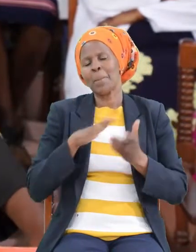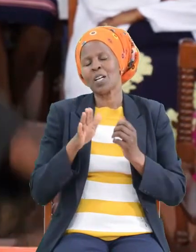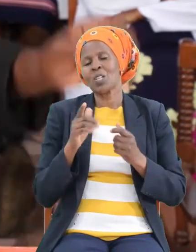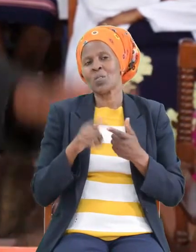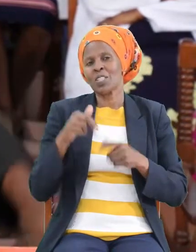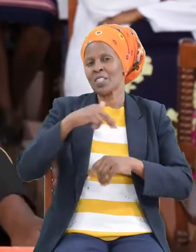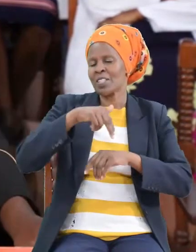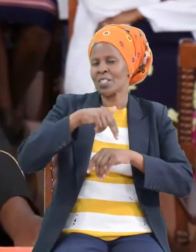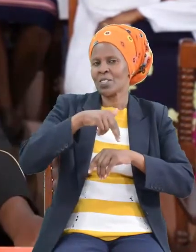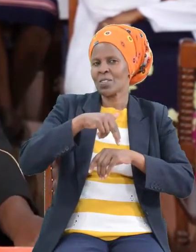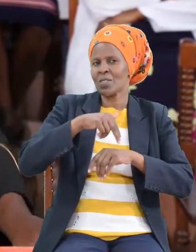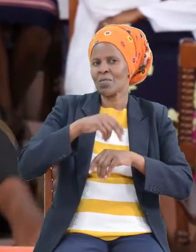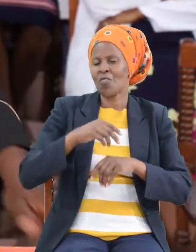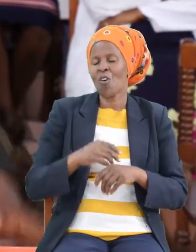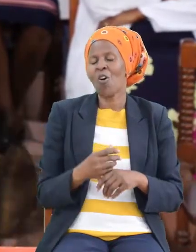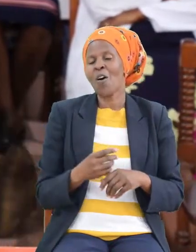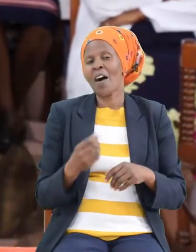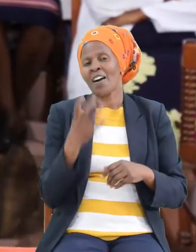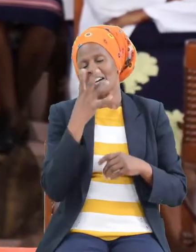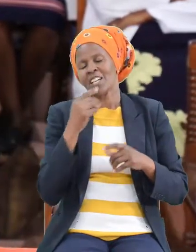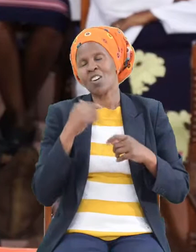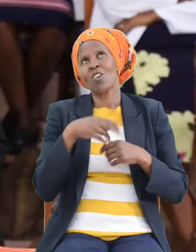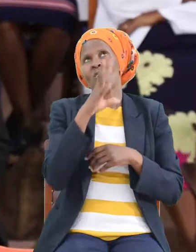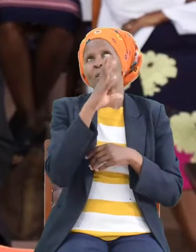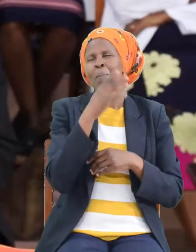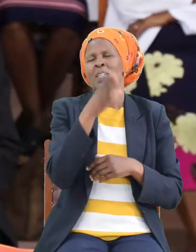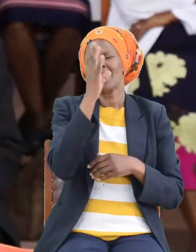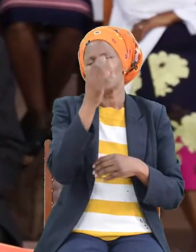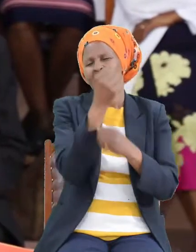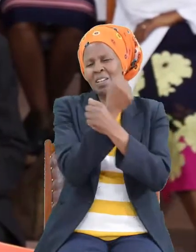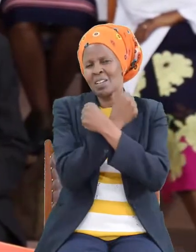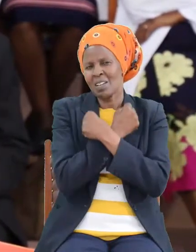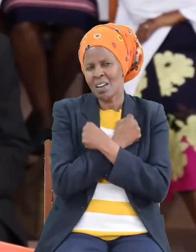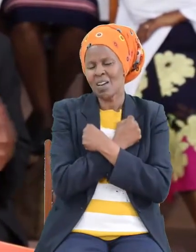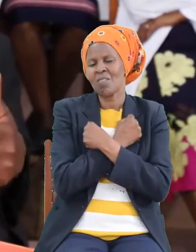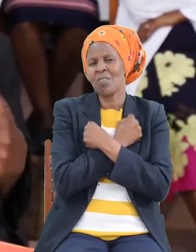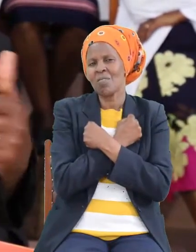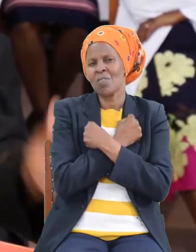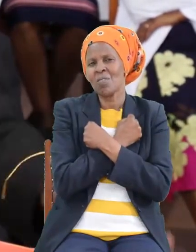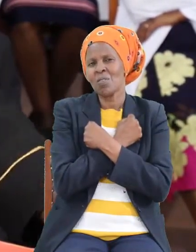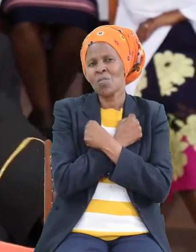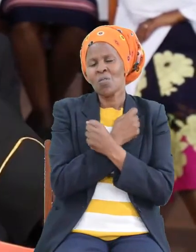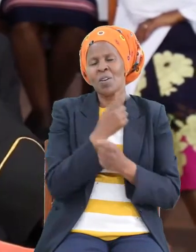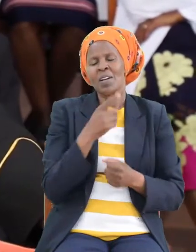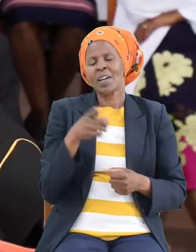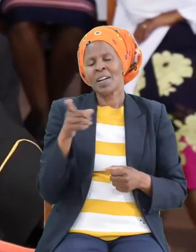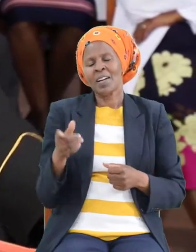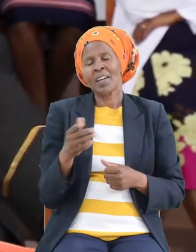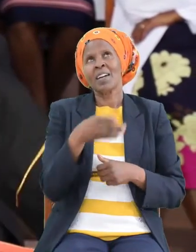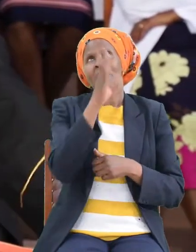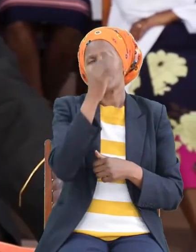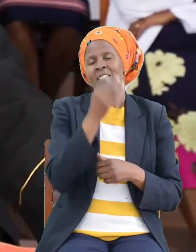kwa sababu walikuwa wamemuasi Mungu. Lakini Mungu kwa upendo wake, Mungu kwa